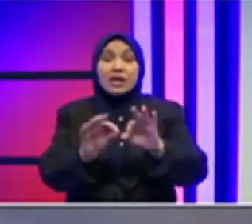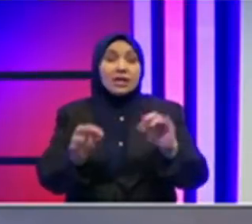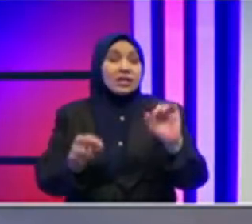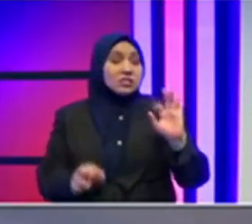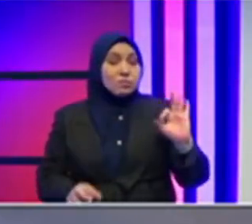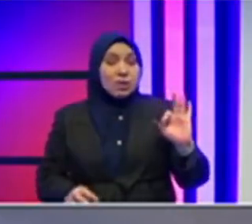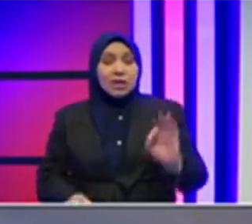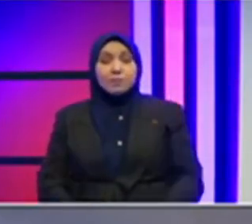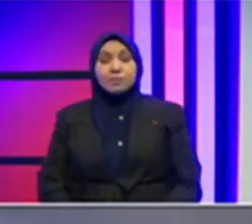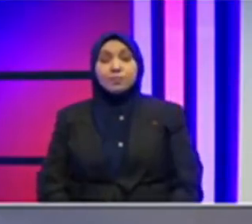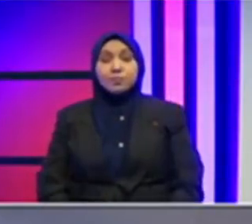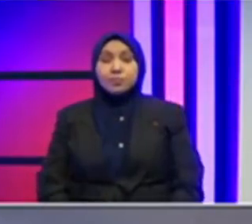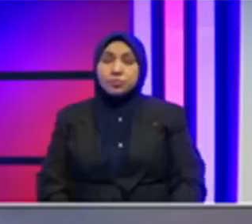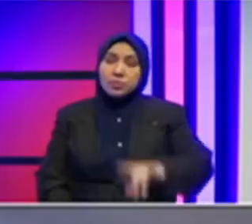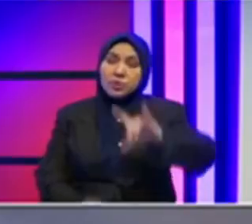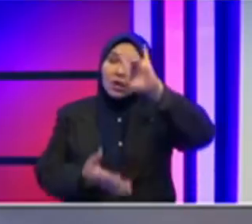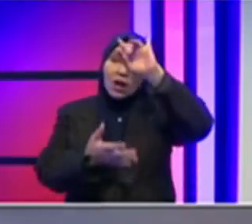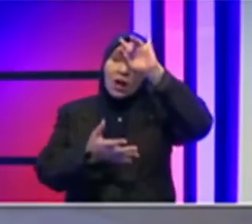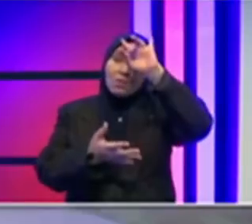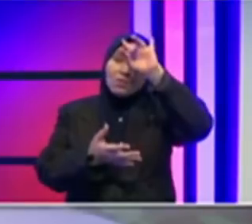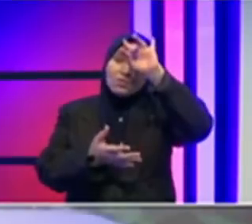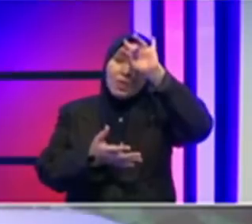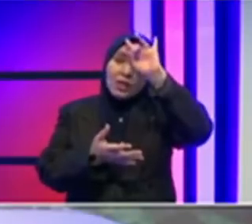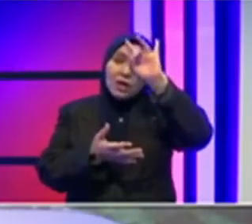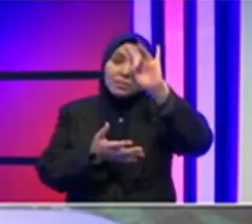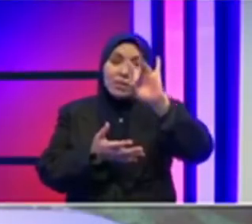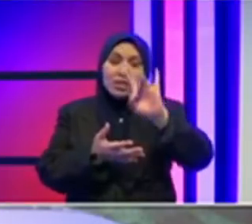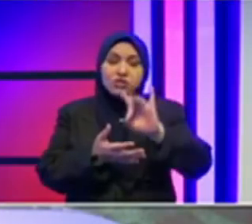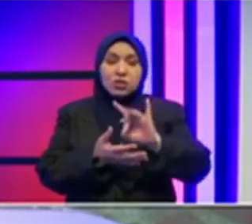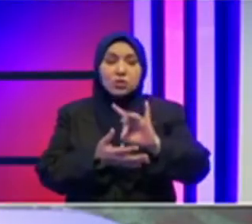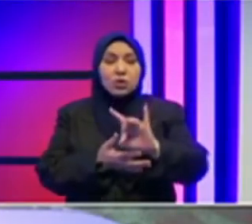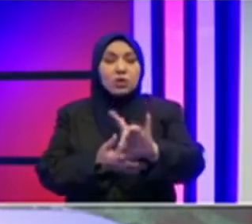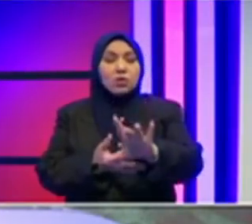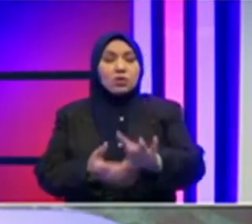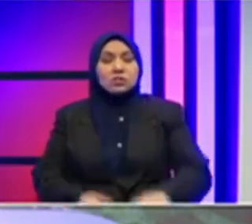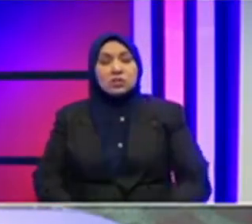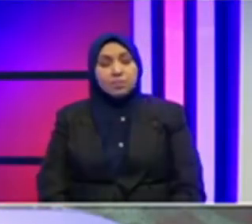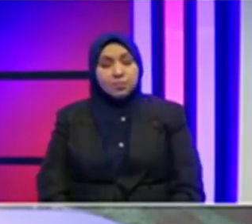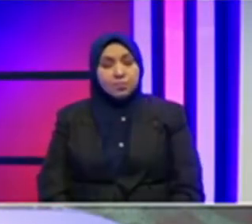insya-Allah. أعوذ بالله من الشيطان الرجيم